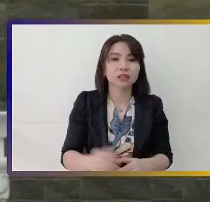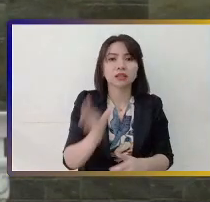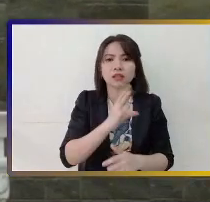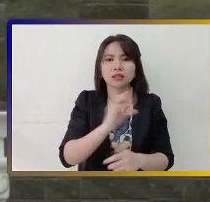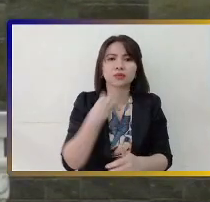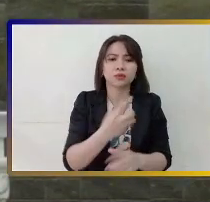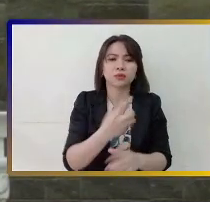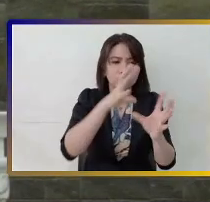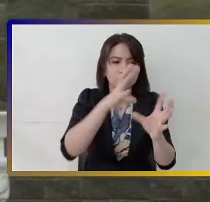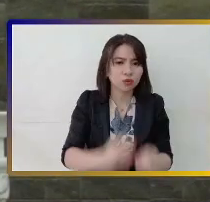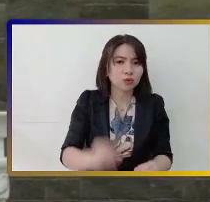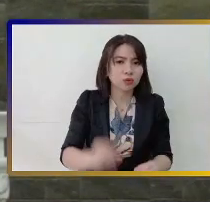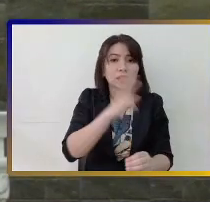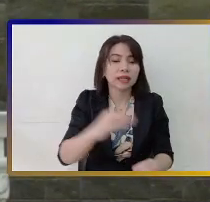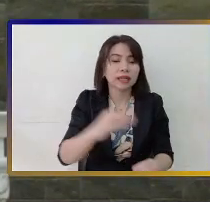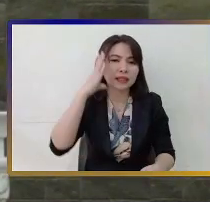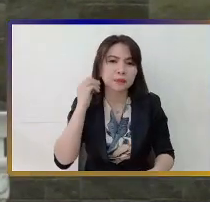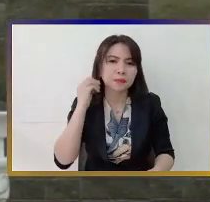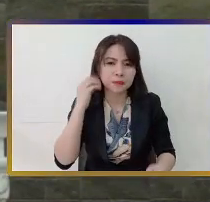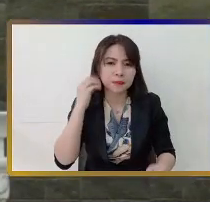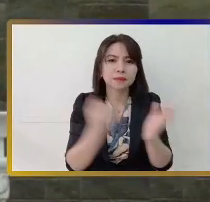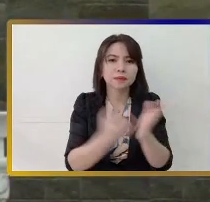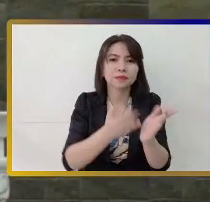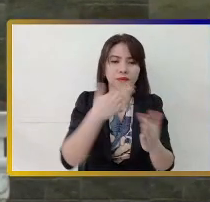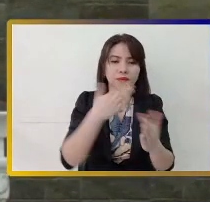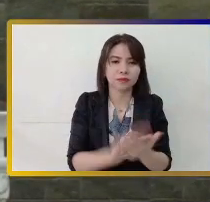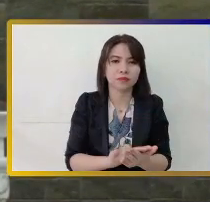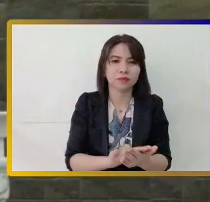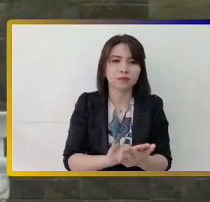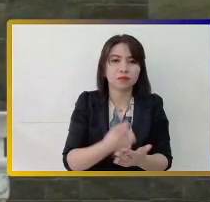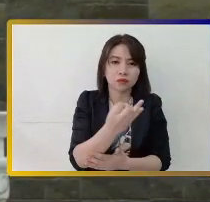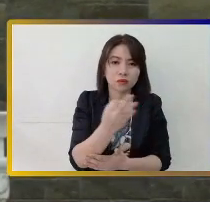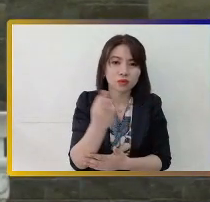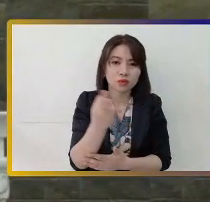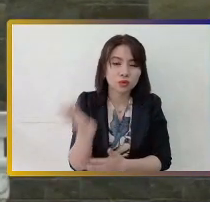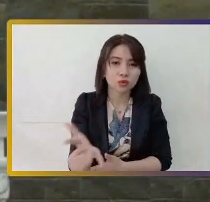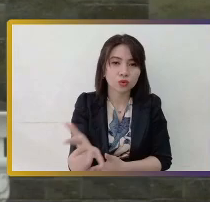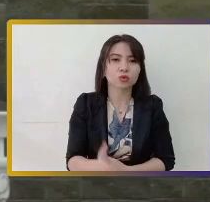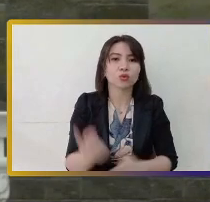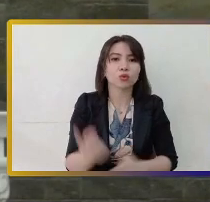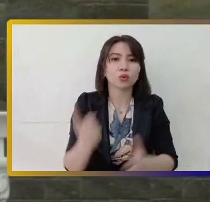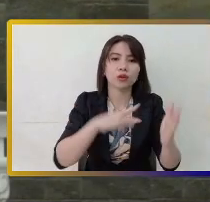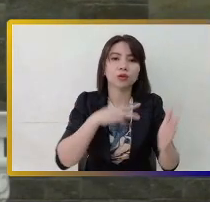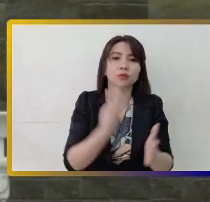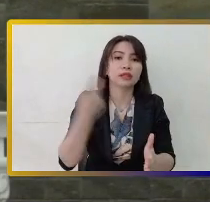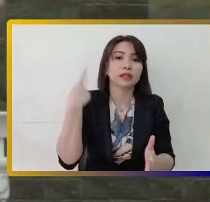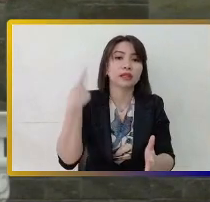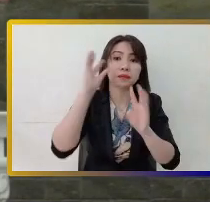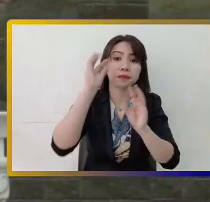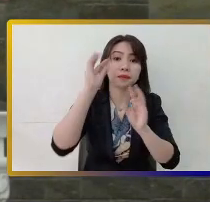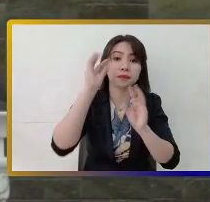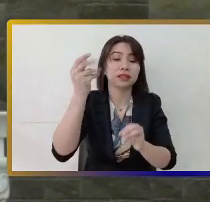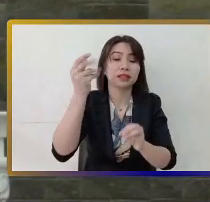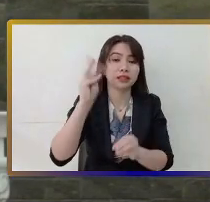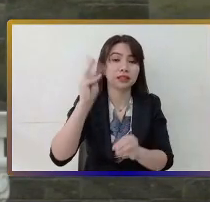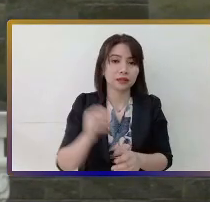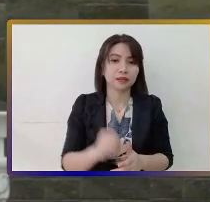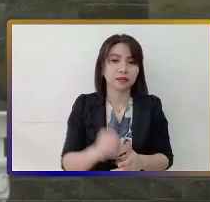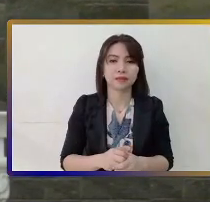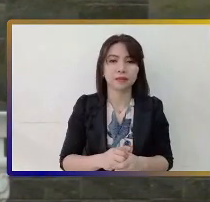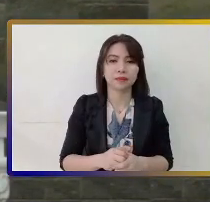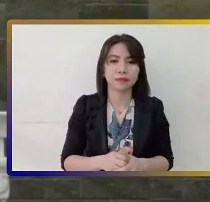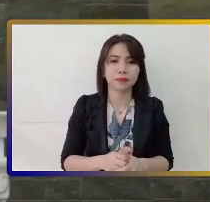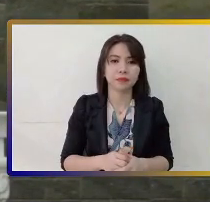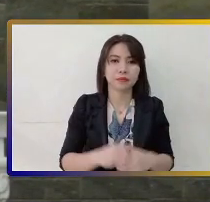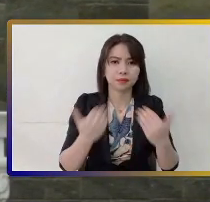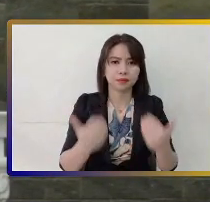at na-experience na natin at mismong na ipapahayag natin sa tao ng maliwanag sapagkat alam natin.